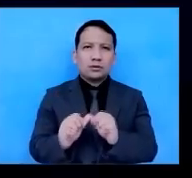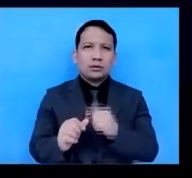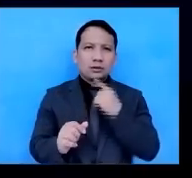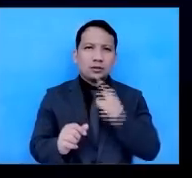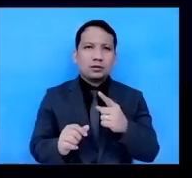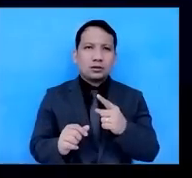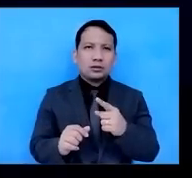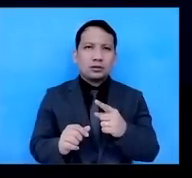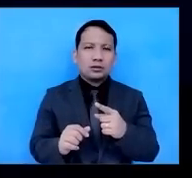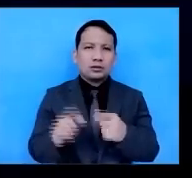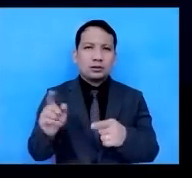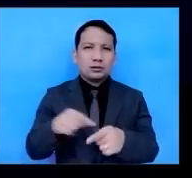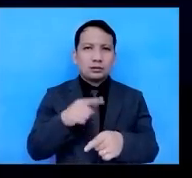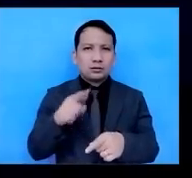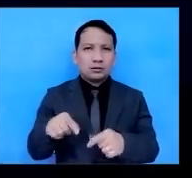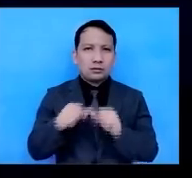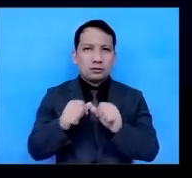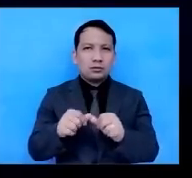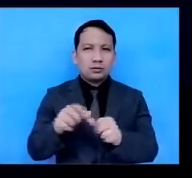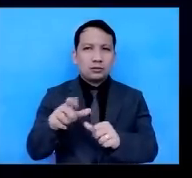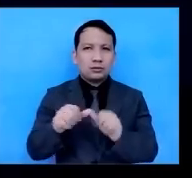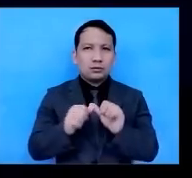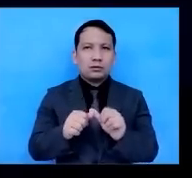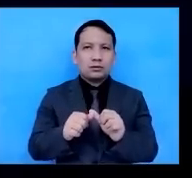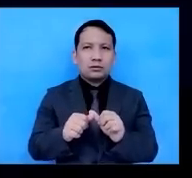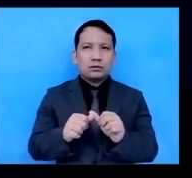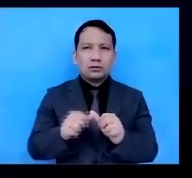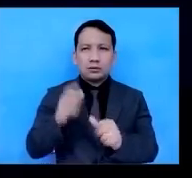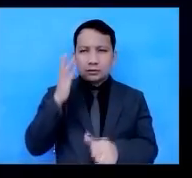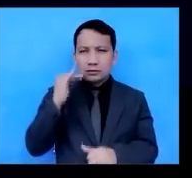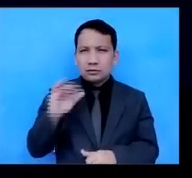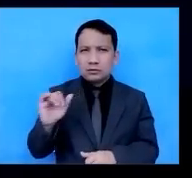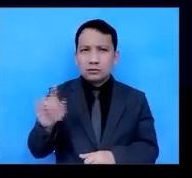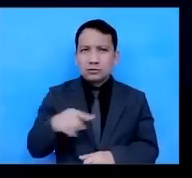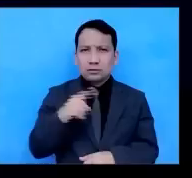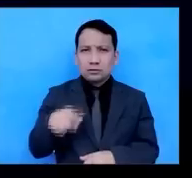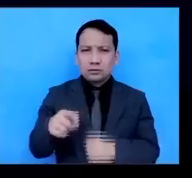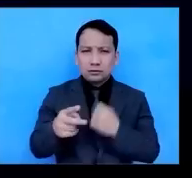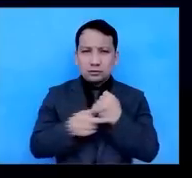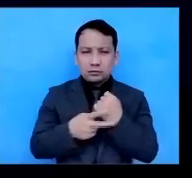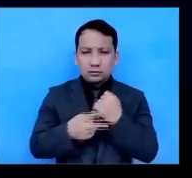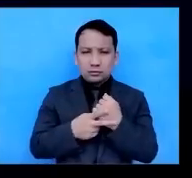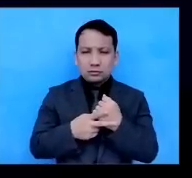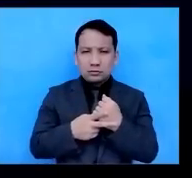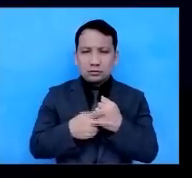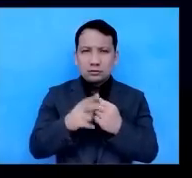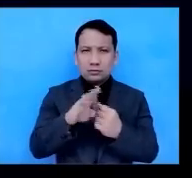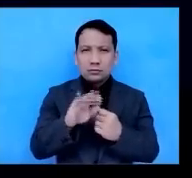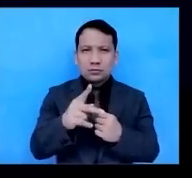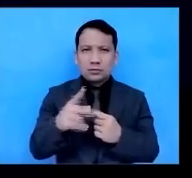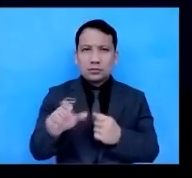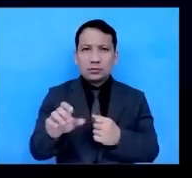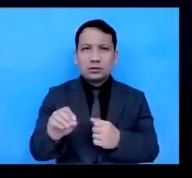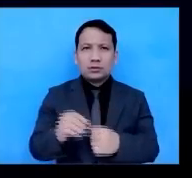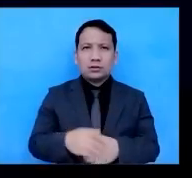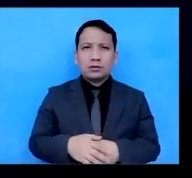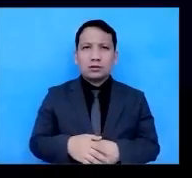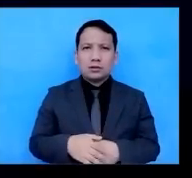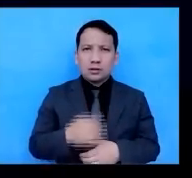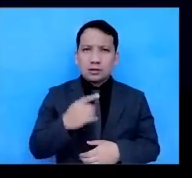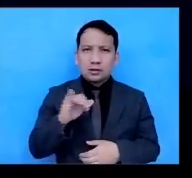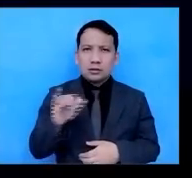bigla niyang kinansib yung booking ko, sabi ko. Sir, bakit mo kinansib yung ano, yung booking ko, sabi ko. Sabi niya, sir, para